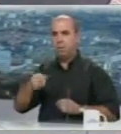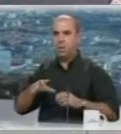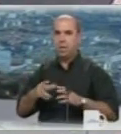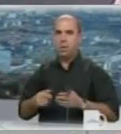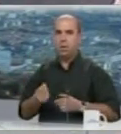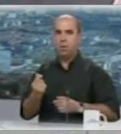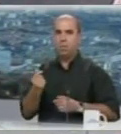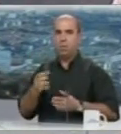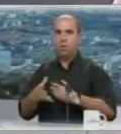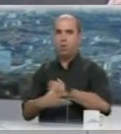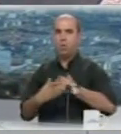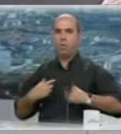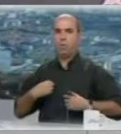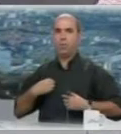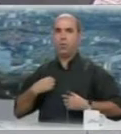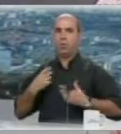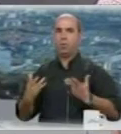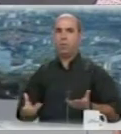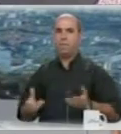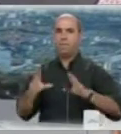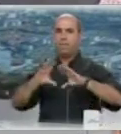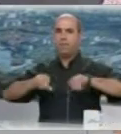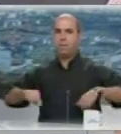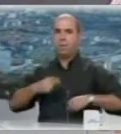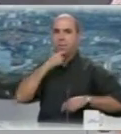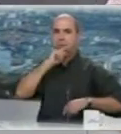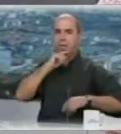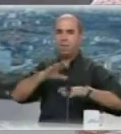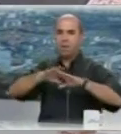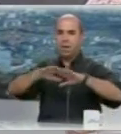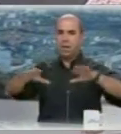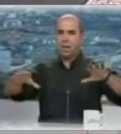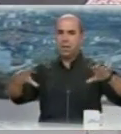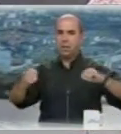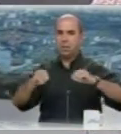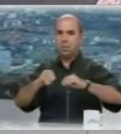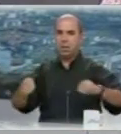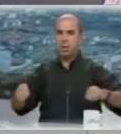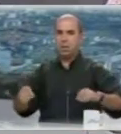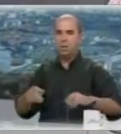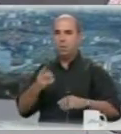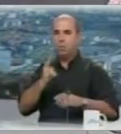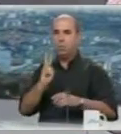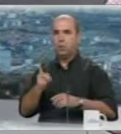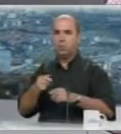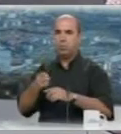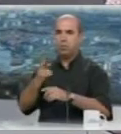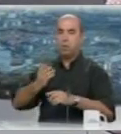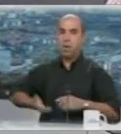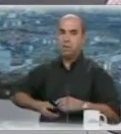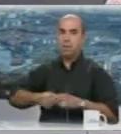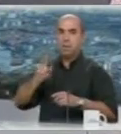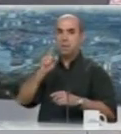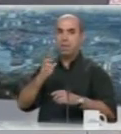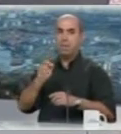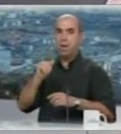لقبيلة جزائرية جات من بسكرة وفيها أراضي خصبة. وربما زميلنا أحمد معاش ما كانش عنده الوقت باش يزور،